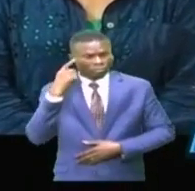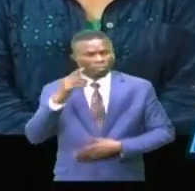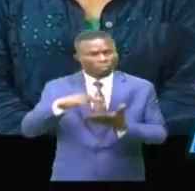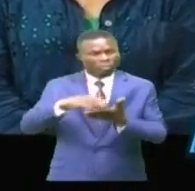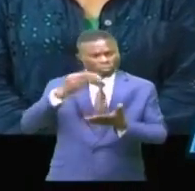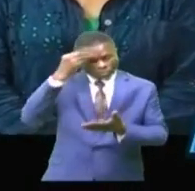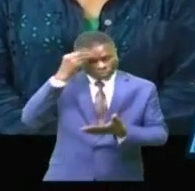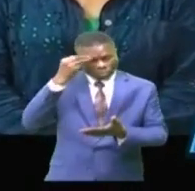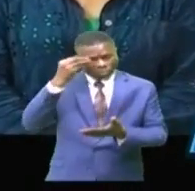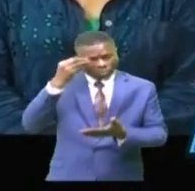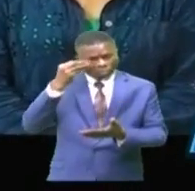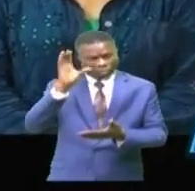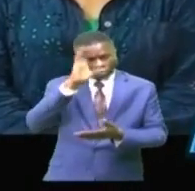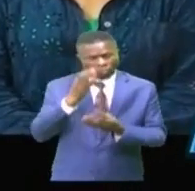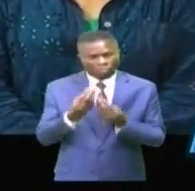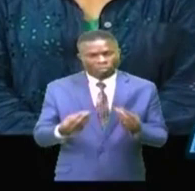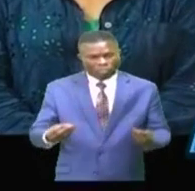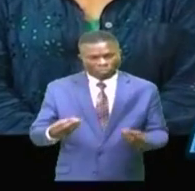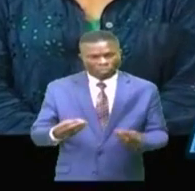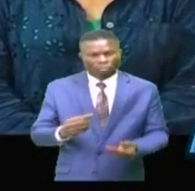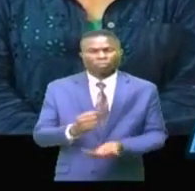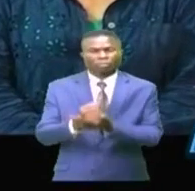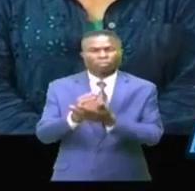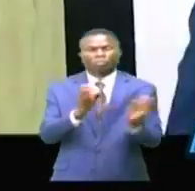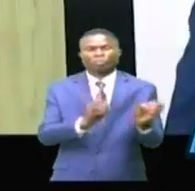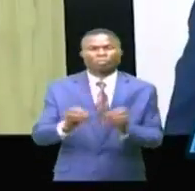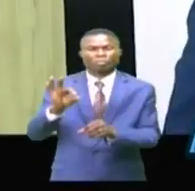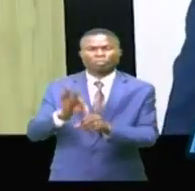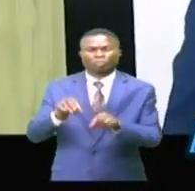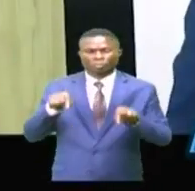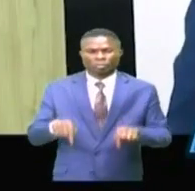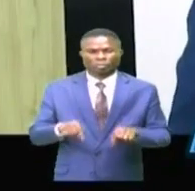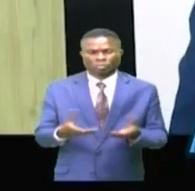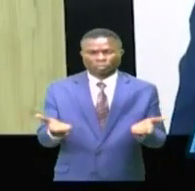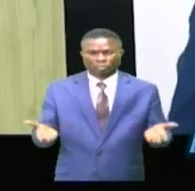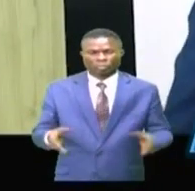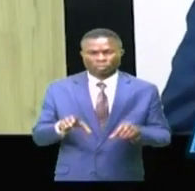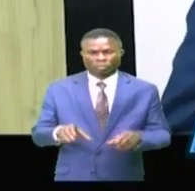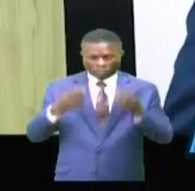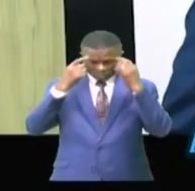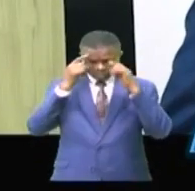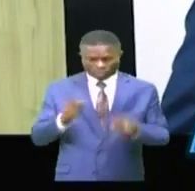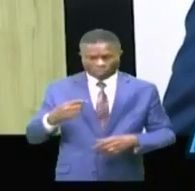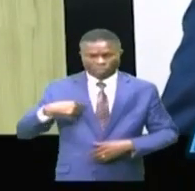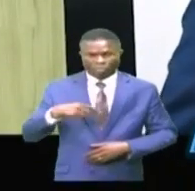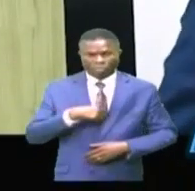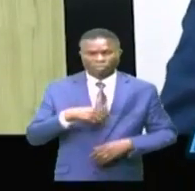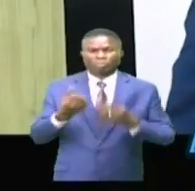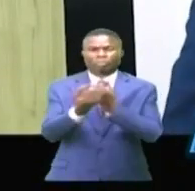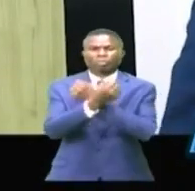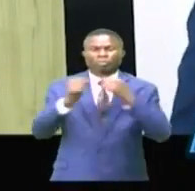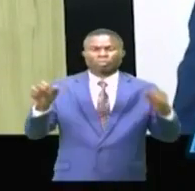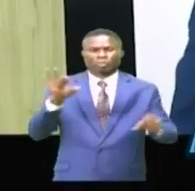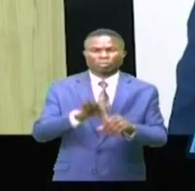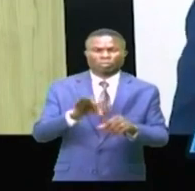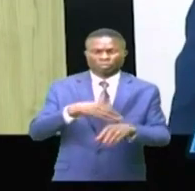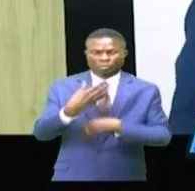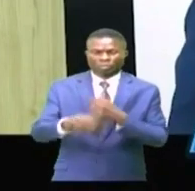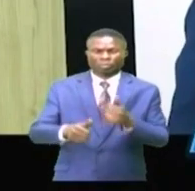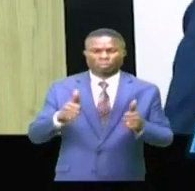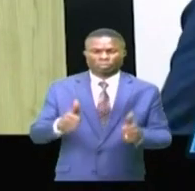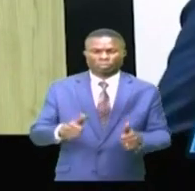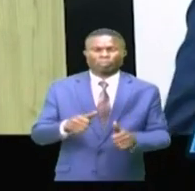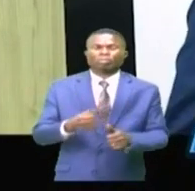de la façon dont vous avez organisé les élections la CENI est déterminée à assurer que les élections se déroulent dans les